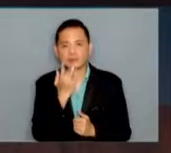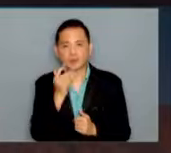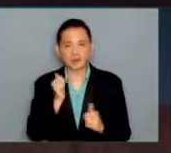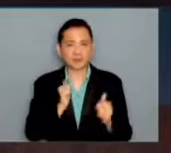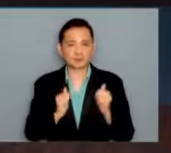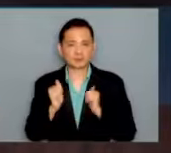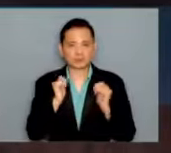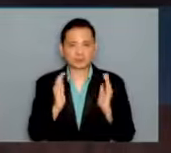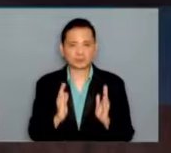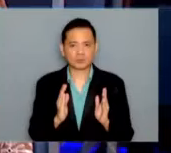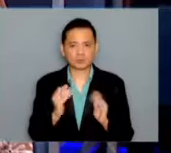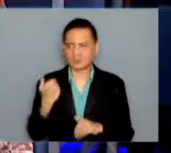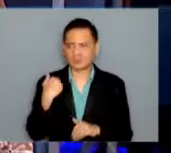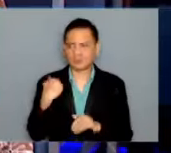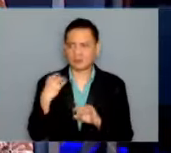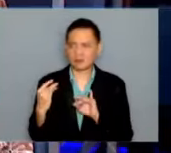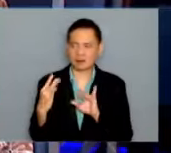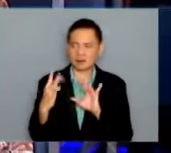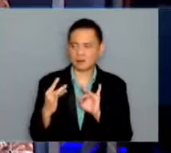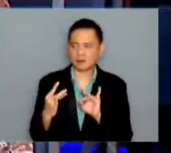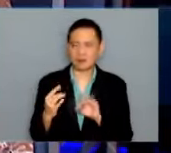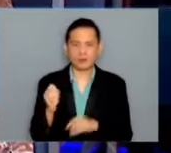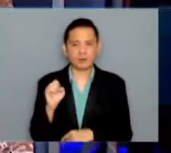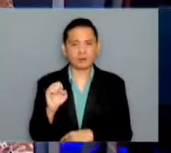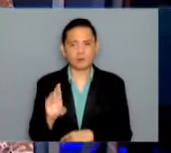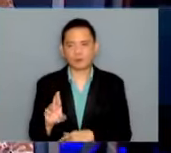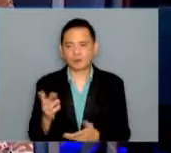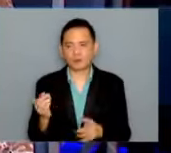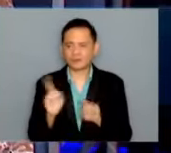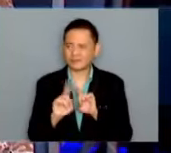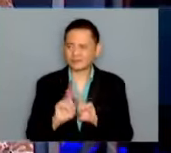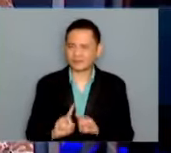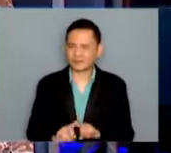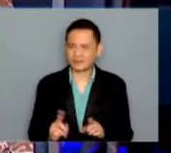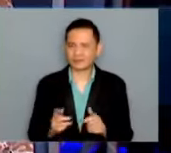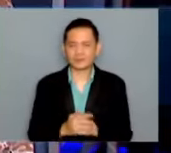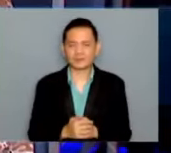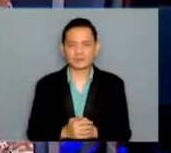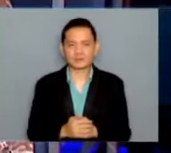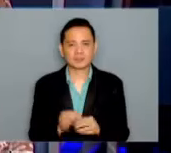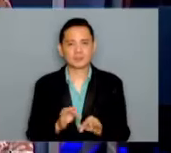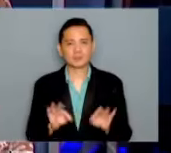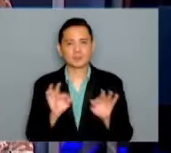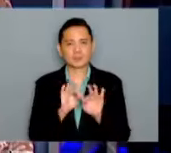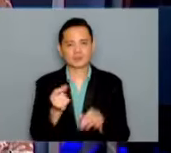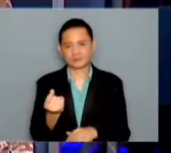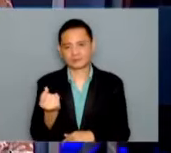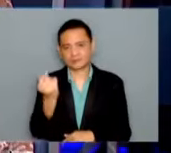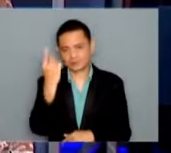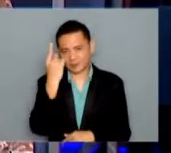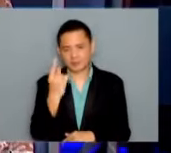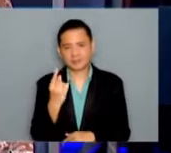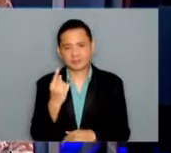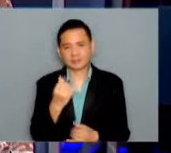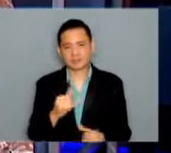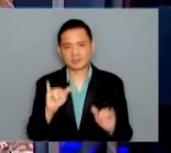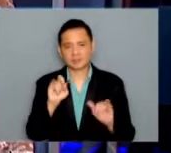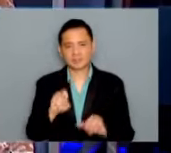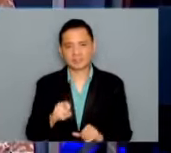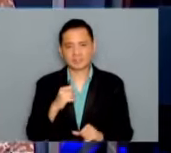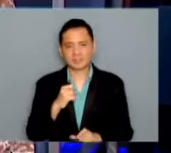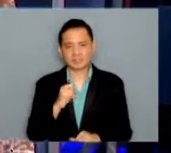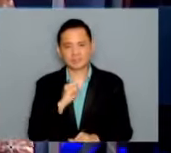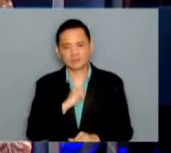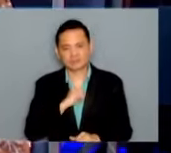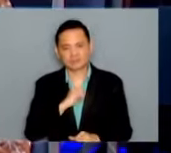hindi nyo kilalam. Yung nakunan kayo. Yung mga ganung klaseng bagay. Intindihan natin na kailangan din palang magluksa at kailangan din nating daanan.